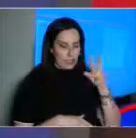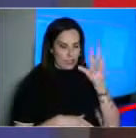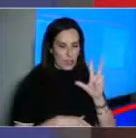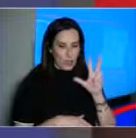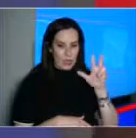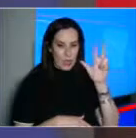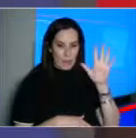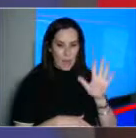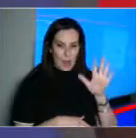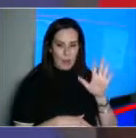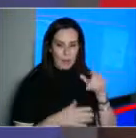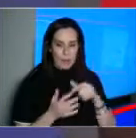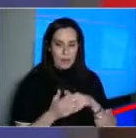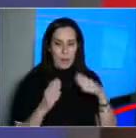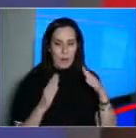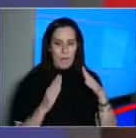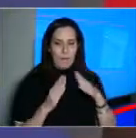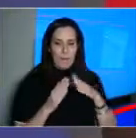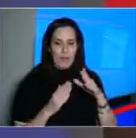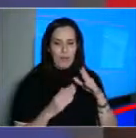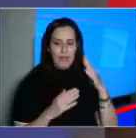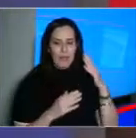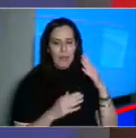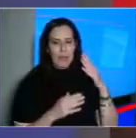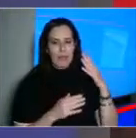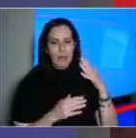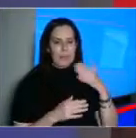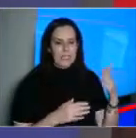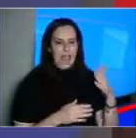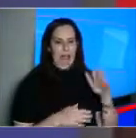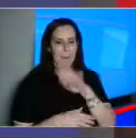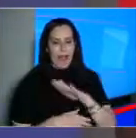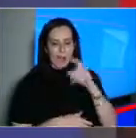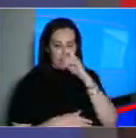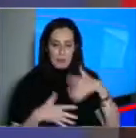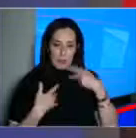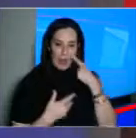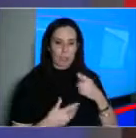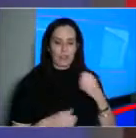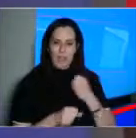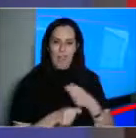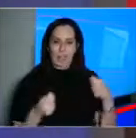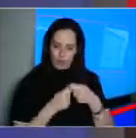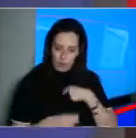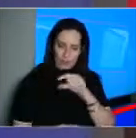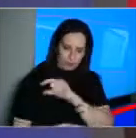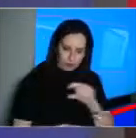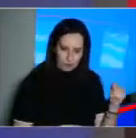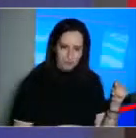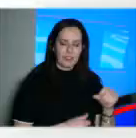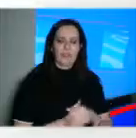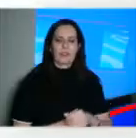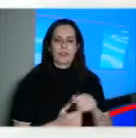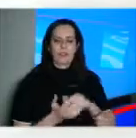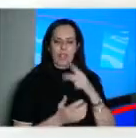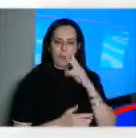ב-23 למאי, בבית מזרח מערב ביפו. ונשמח לראות אתכם. אנחנו נעשה קישור אצלנו באתר